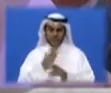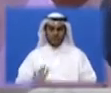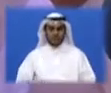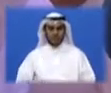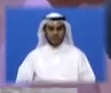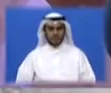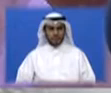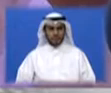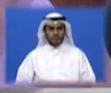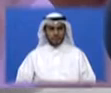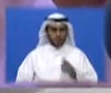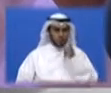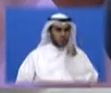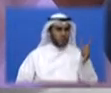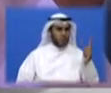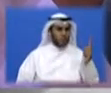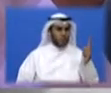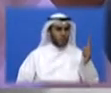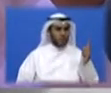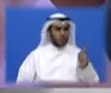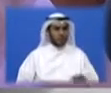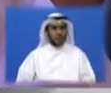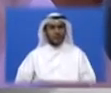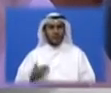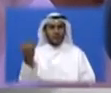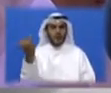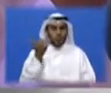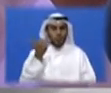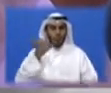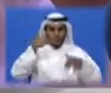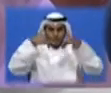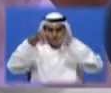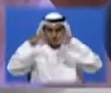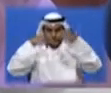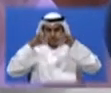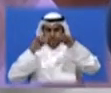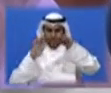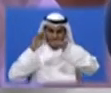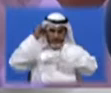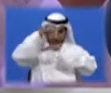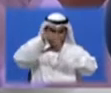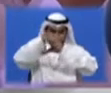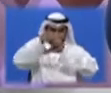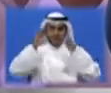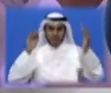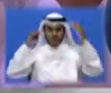نسبة الإنجاز في جمال عبد الناصر حوالي